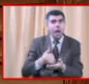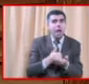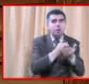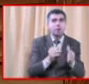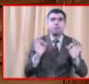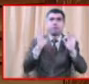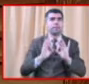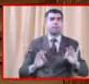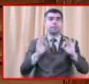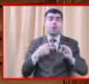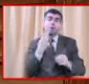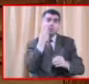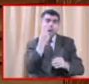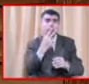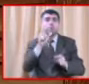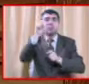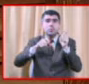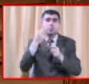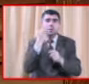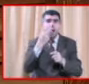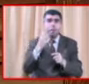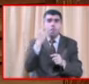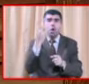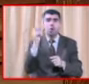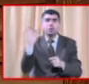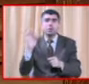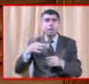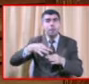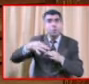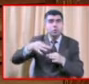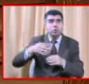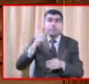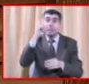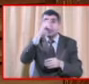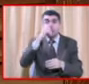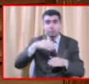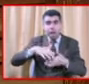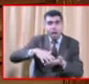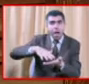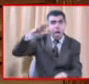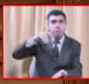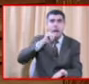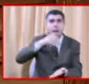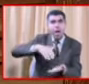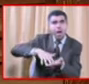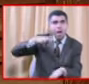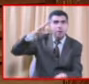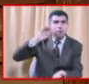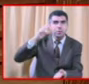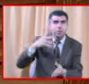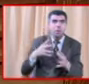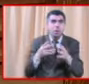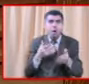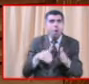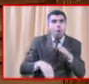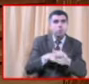كيشوف 120 ملم ولكن ما عنده ما يدير، الغلب الله. سيد الوزير، اليوم الاقاليم ديال ورزازات وزاكوره وتنغير منحصره،